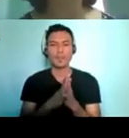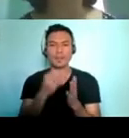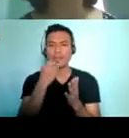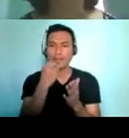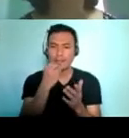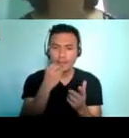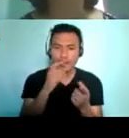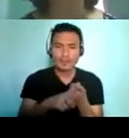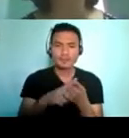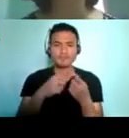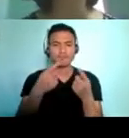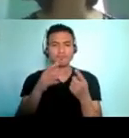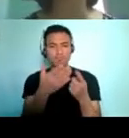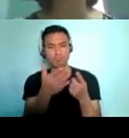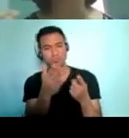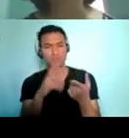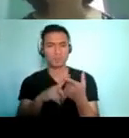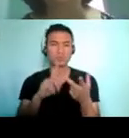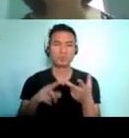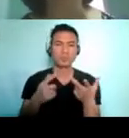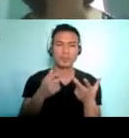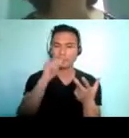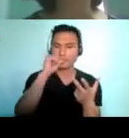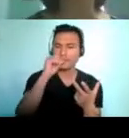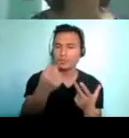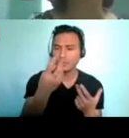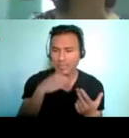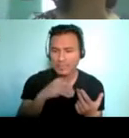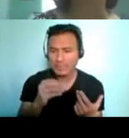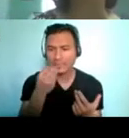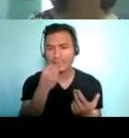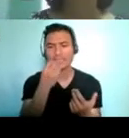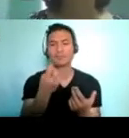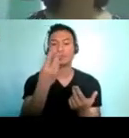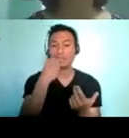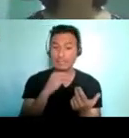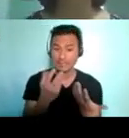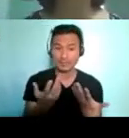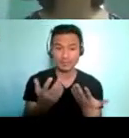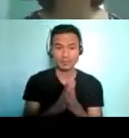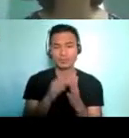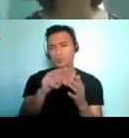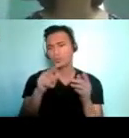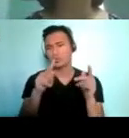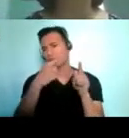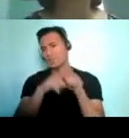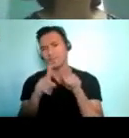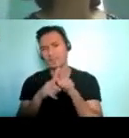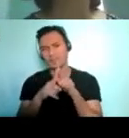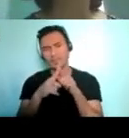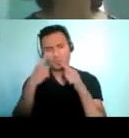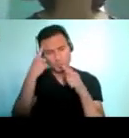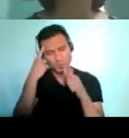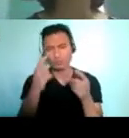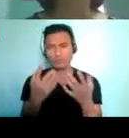खानपिनमा एकदमै गडबडी होइन उसले पानी कति खाने खाना कति खाने यो कुनै पनि उसलाई चाहिँ ऊ नहुने